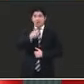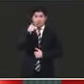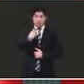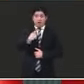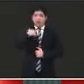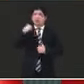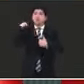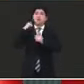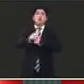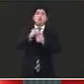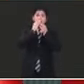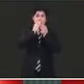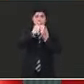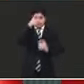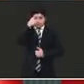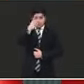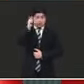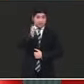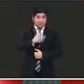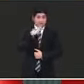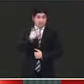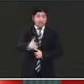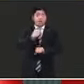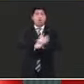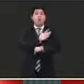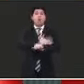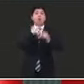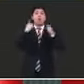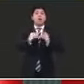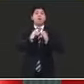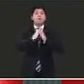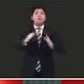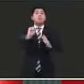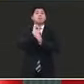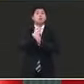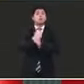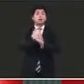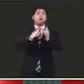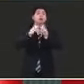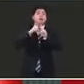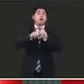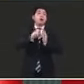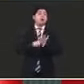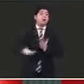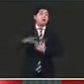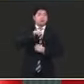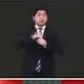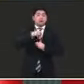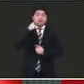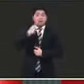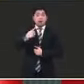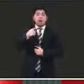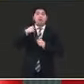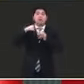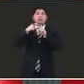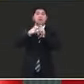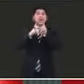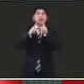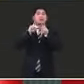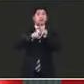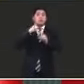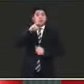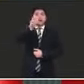ilan ettik ülkemizin en büyük meslek ve sivil toplum kuruluşlarından teskin 29